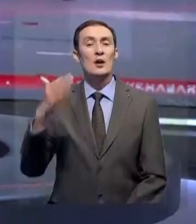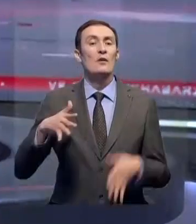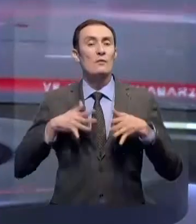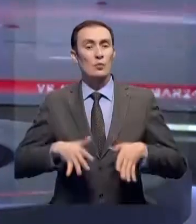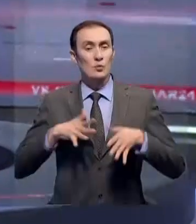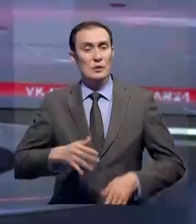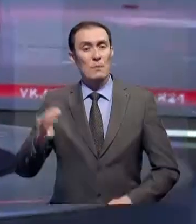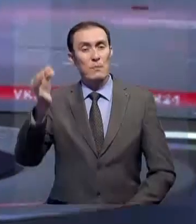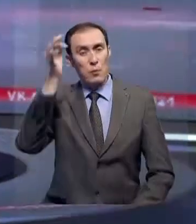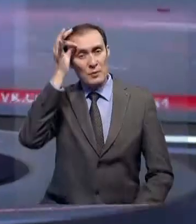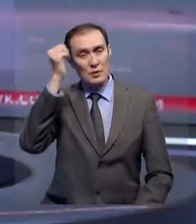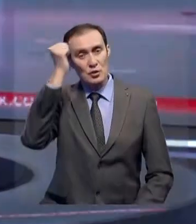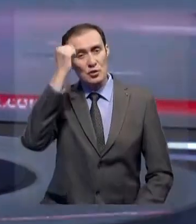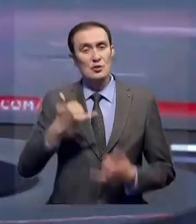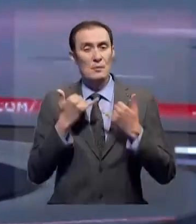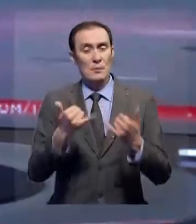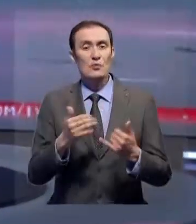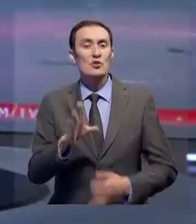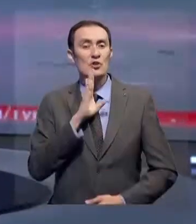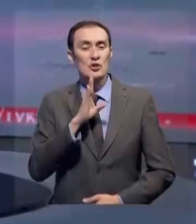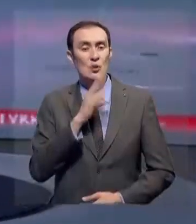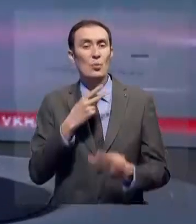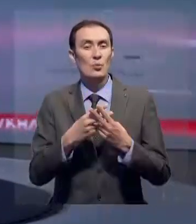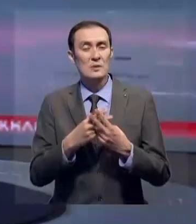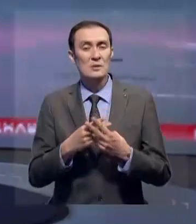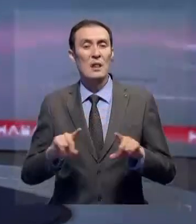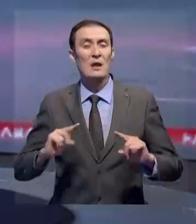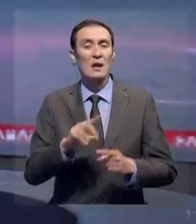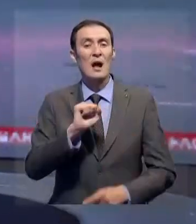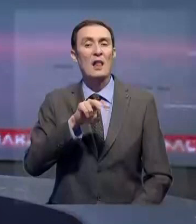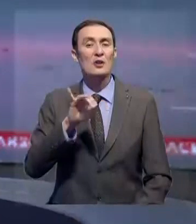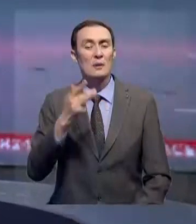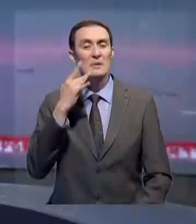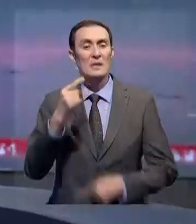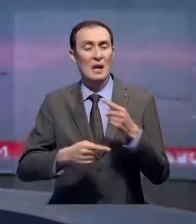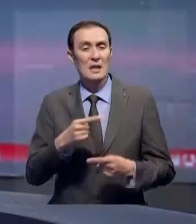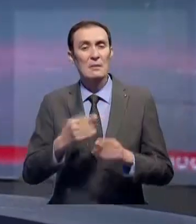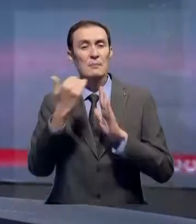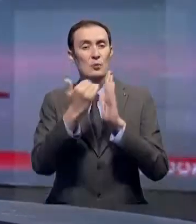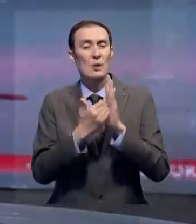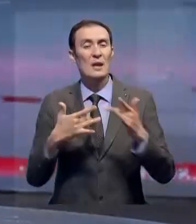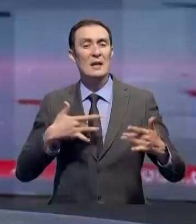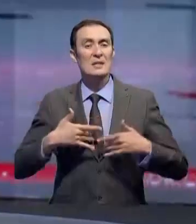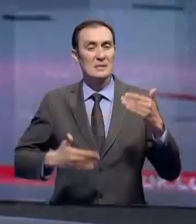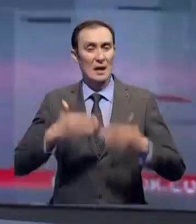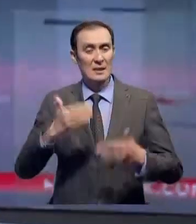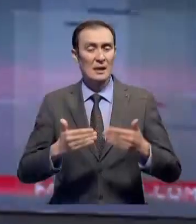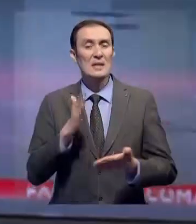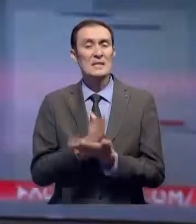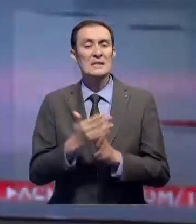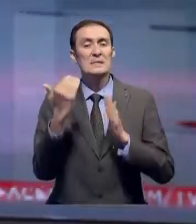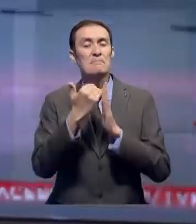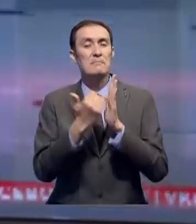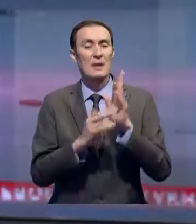В Грузии помнят и чтят память о женщинах-узницах лагеря «Алжир». В постоянном репертуаре театра в Тбилиси даже есть